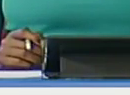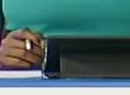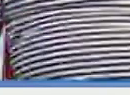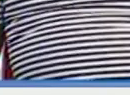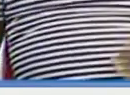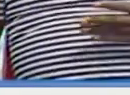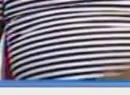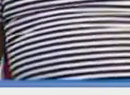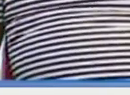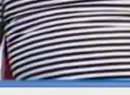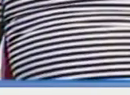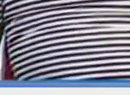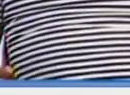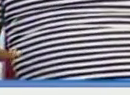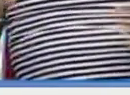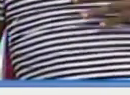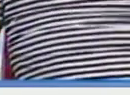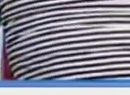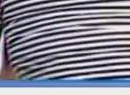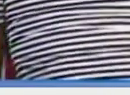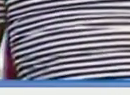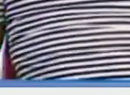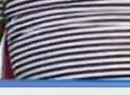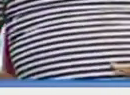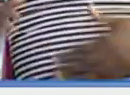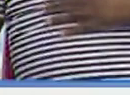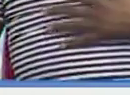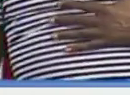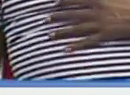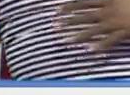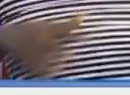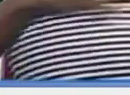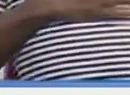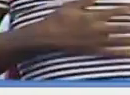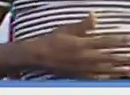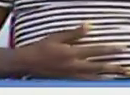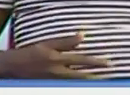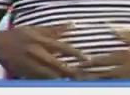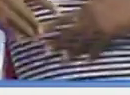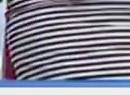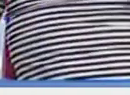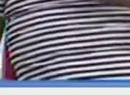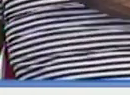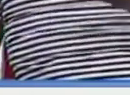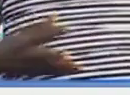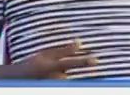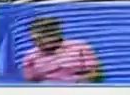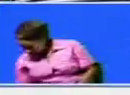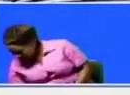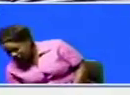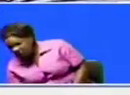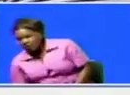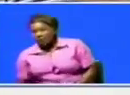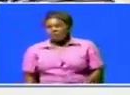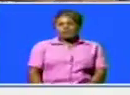hiyo ni kulingana na venye nimekuambia. Ni kulingana na kazi. Kando na muziki kuna kazi zingine kama uhamasishaji wa jamii,